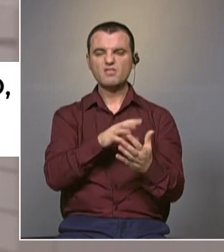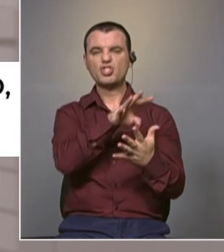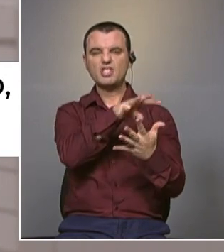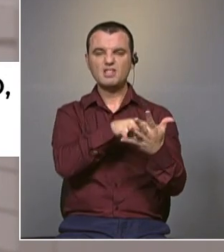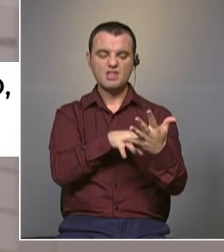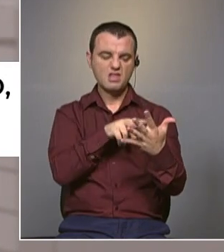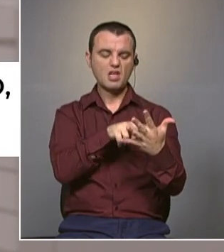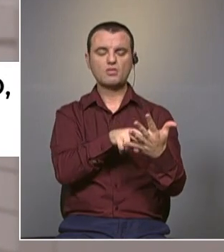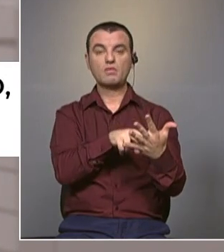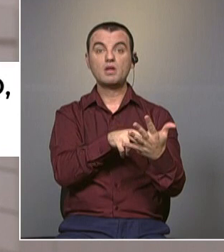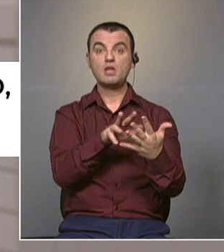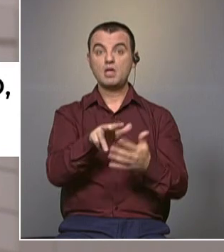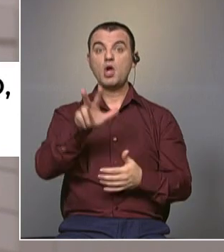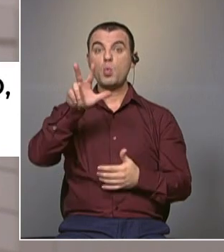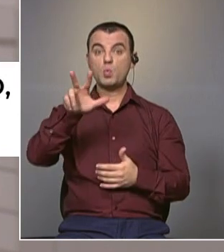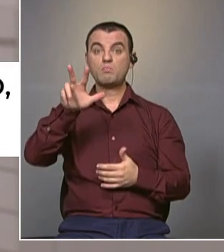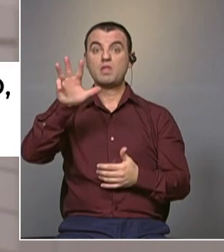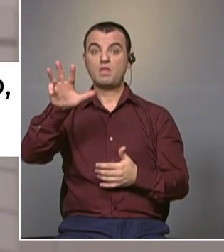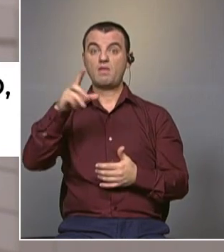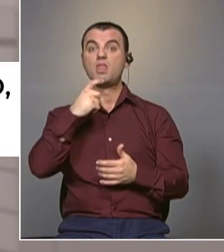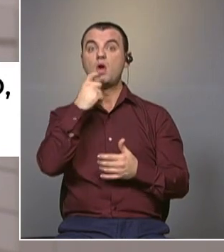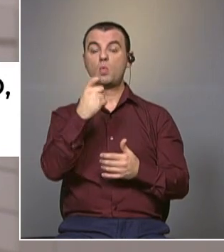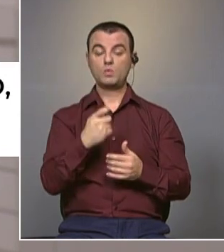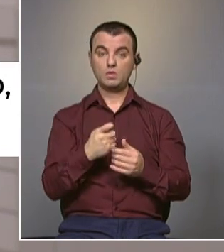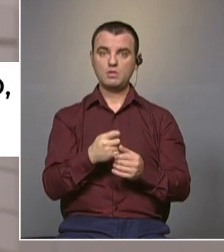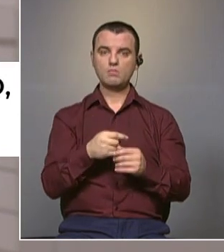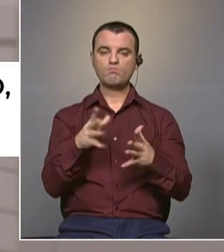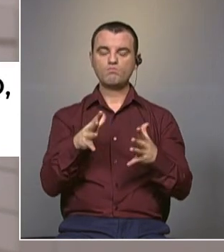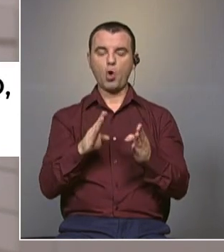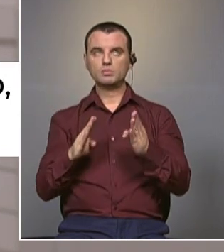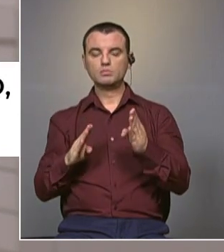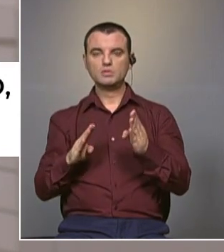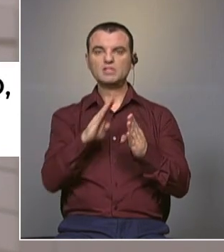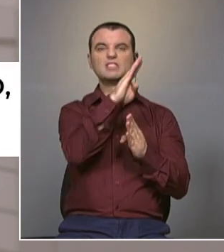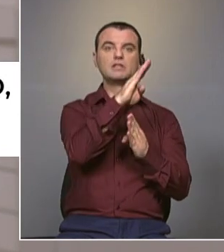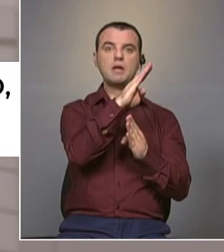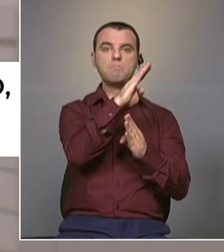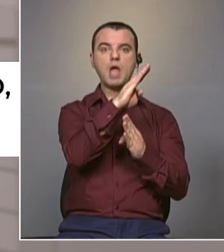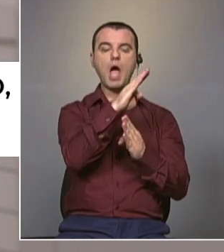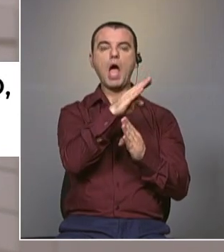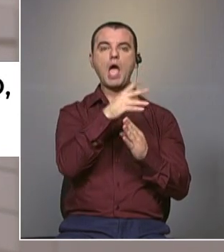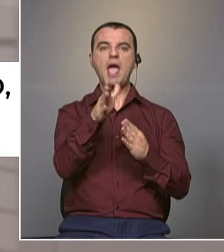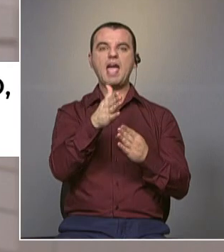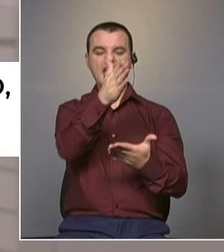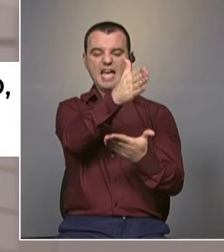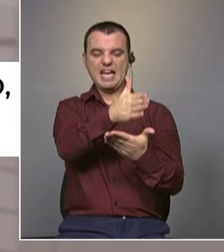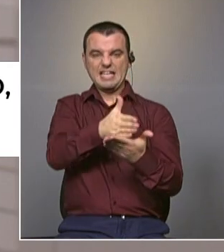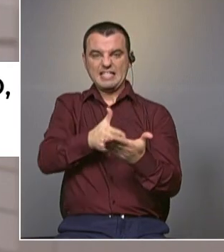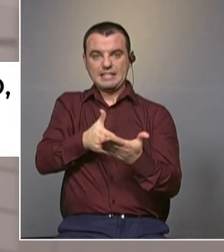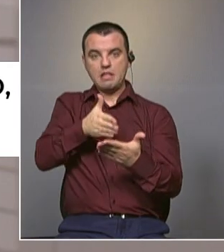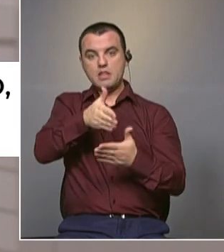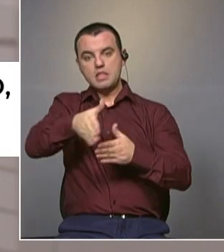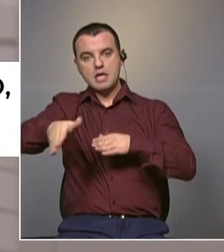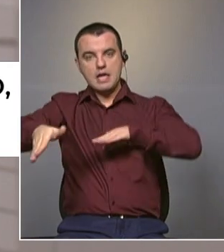И 89-та година, много стръмна така разделна линия